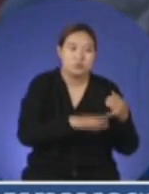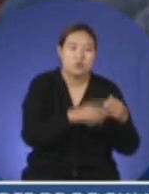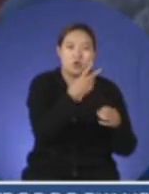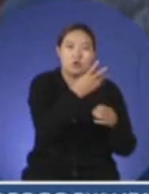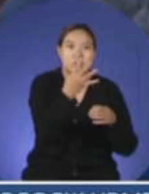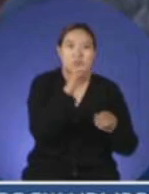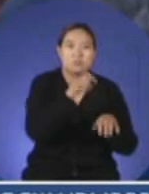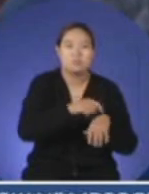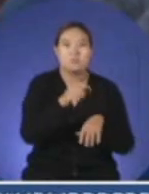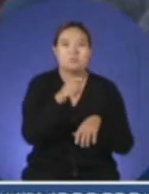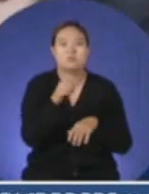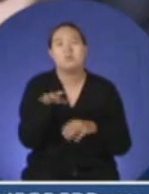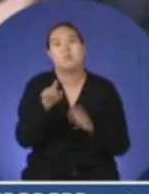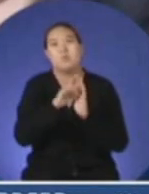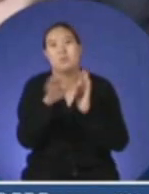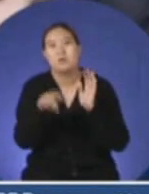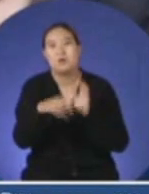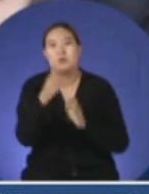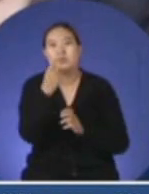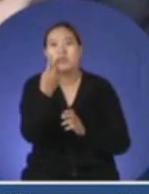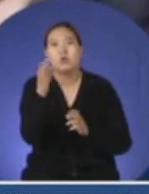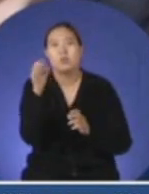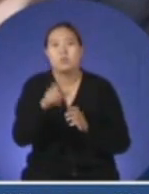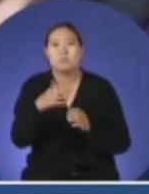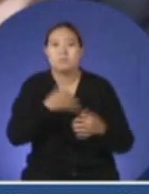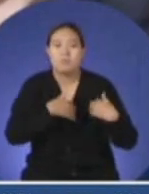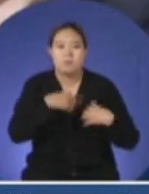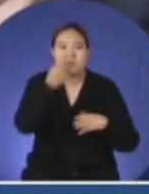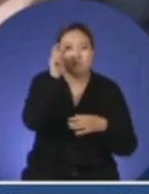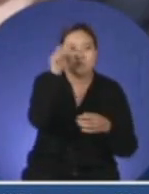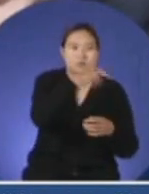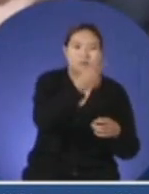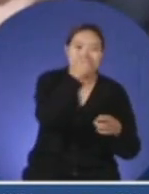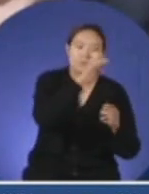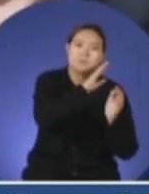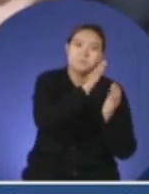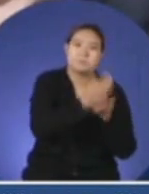хүн яаралтай тусламжаар ирж хэвтэн эмчлүүлсэн бөгөөд нийслэлийн хэмжээнд